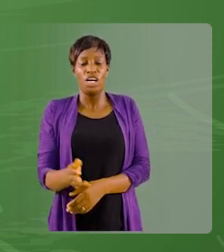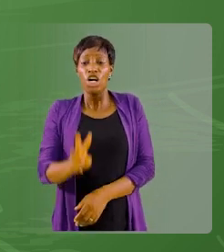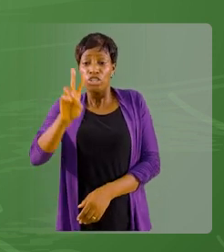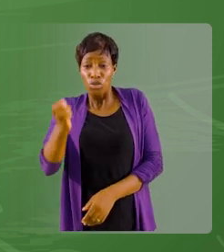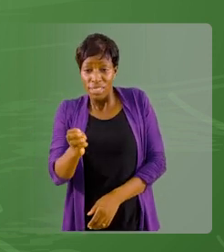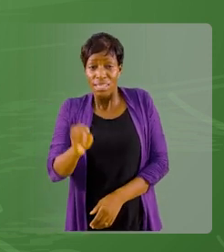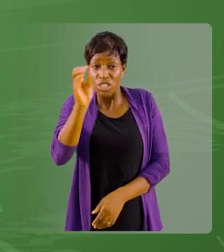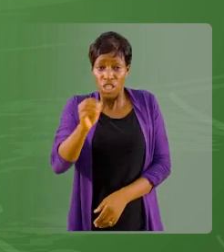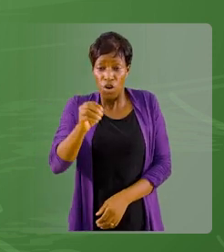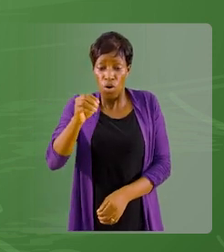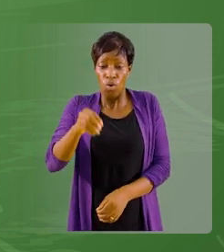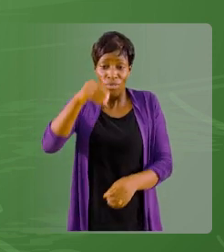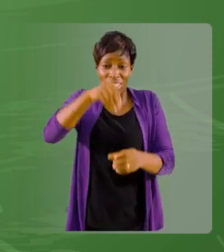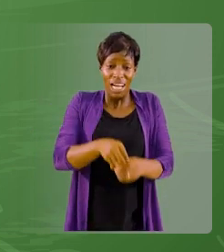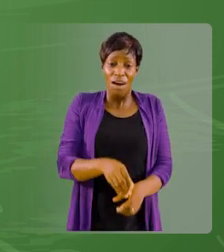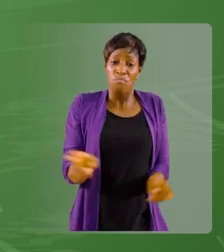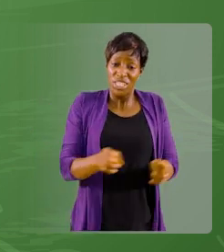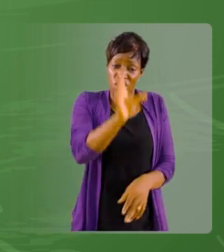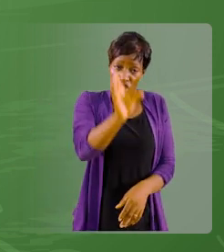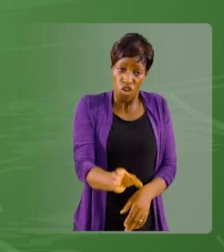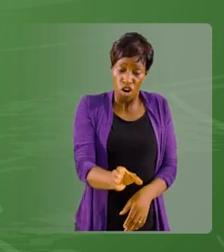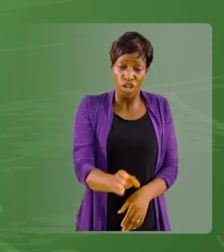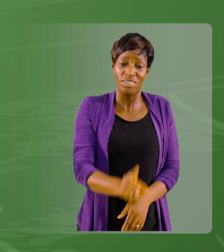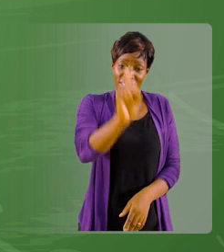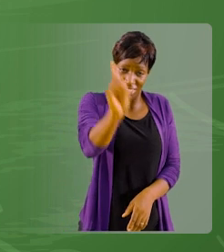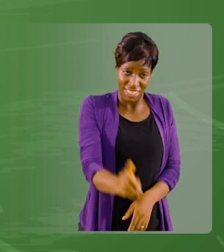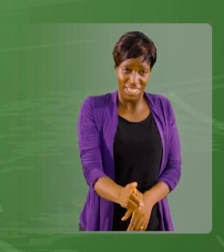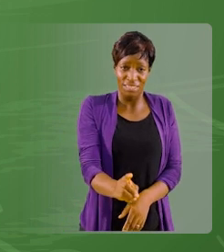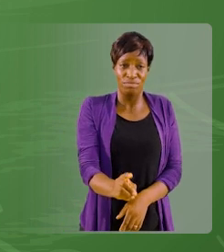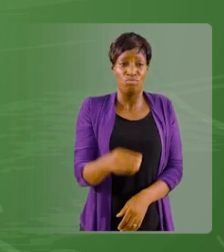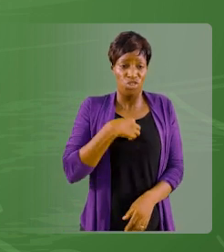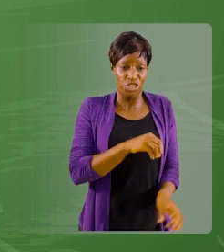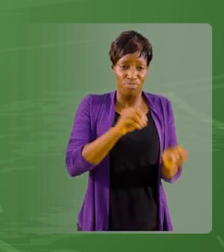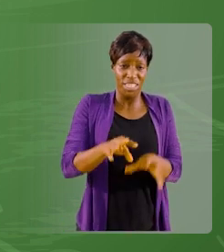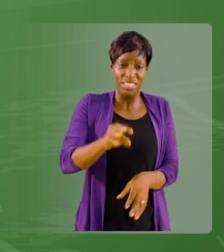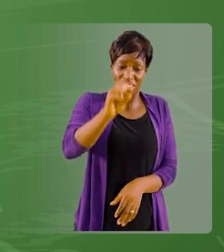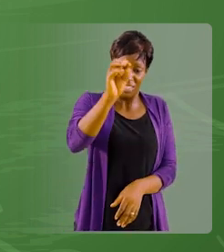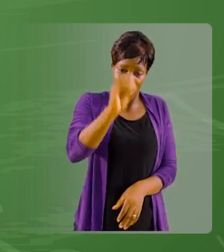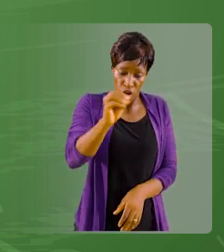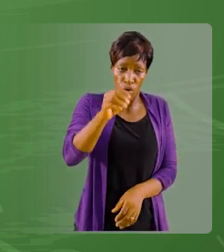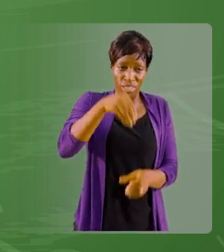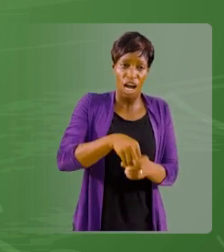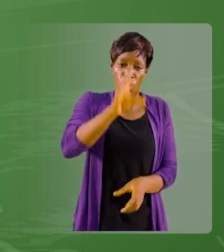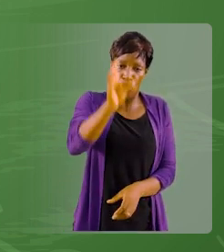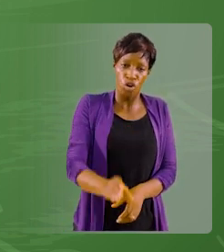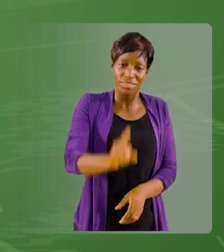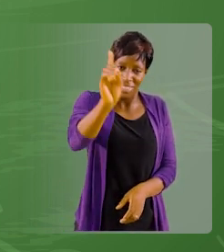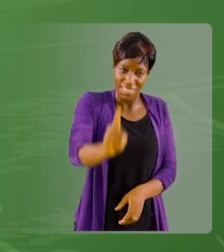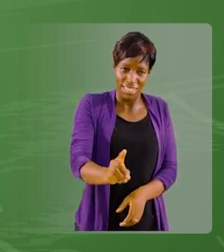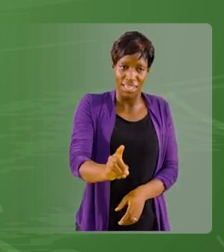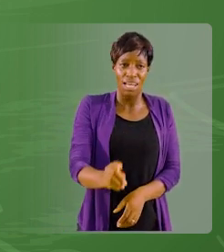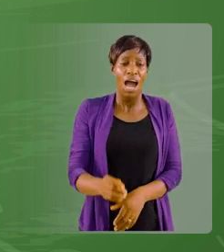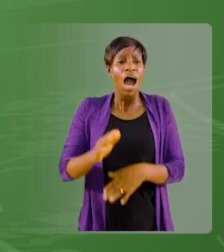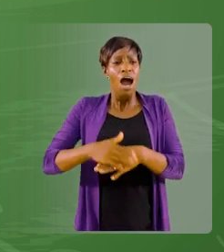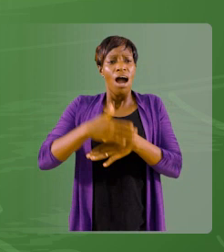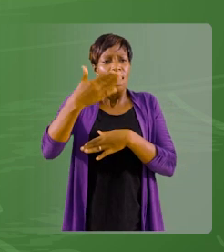des dizaines. Je mets le 0 dans la colonne des dizaines. Ensuite, je passe à la